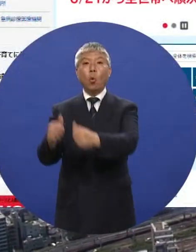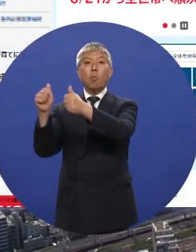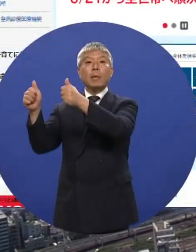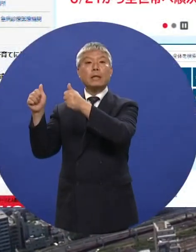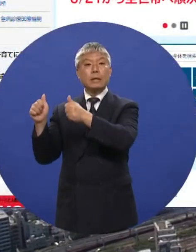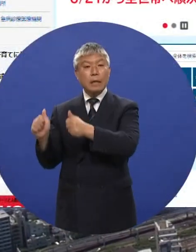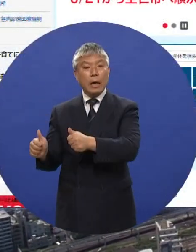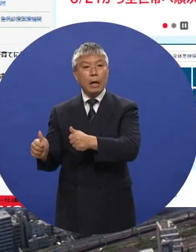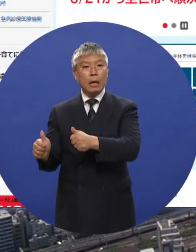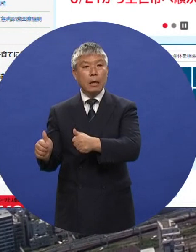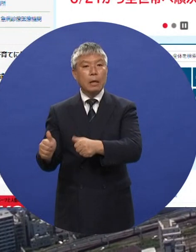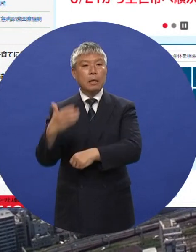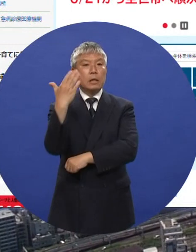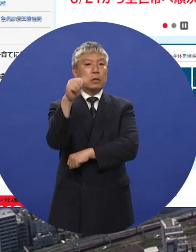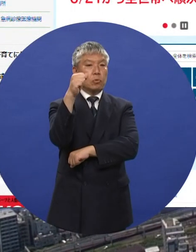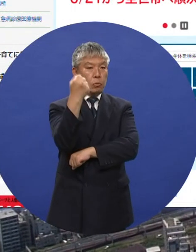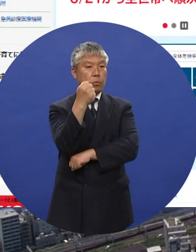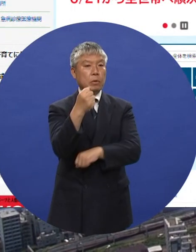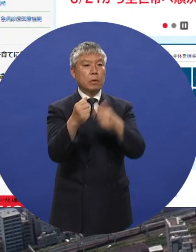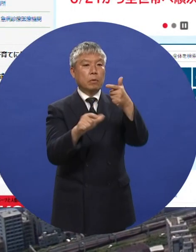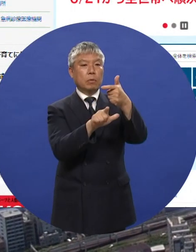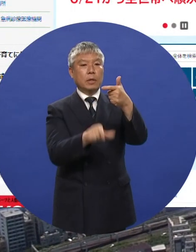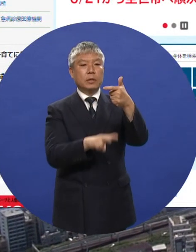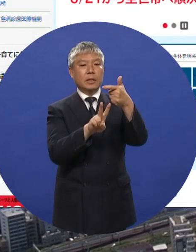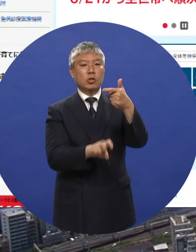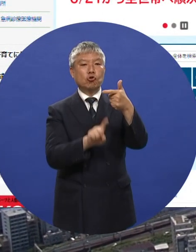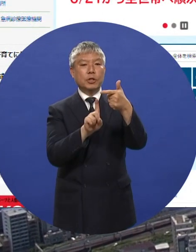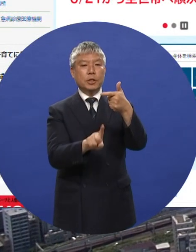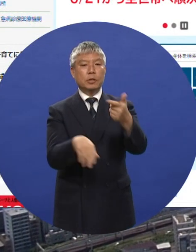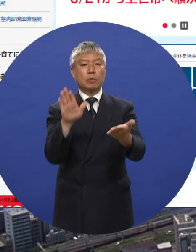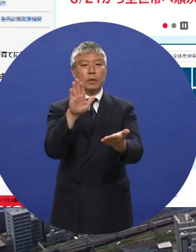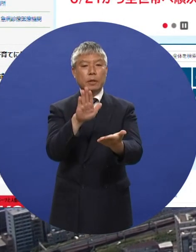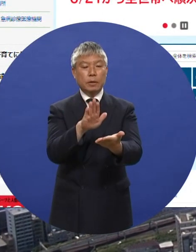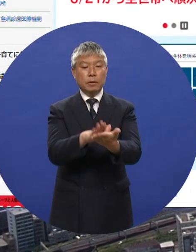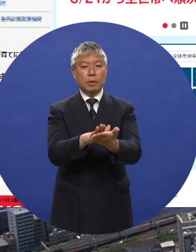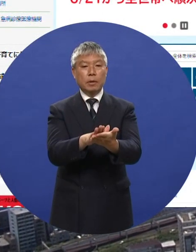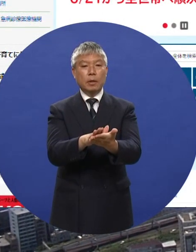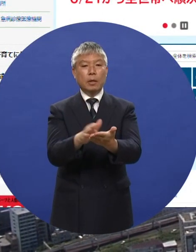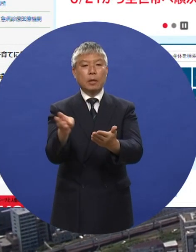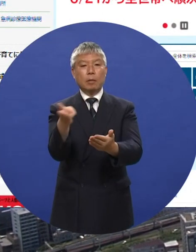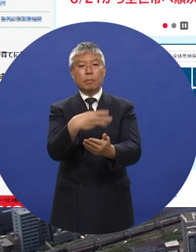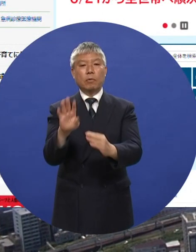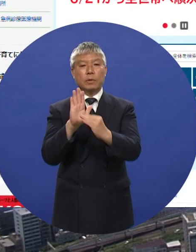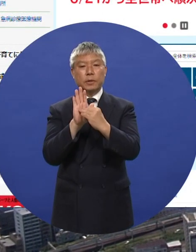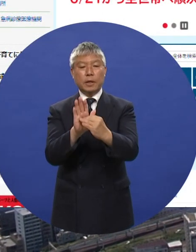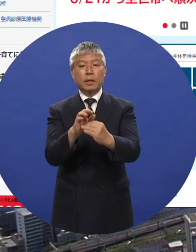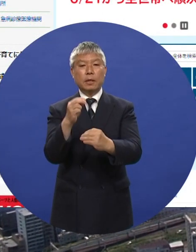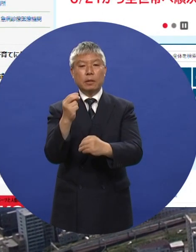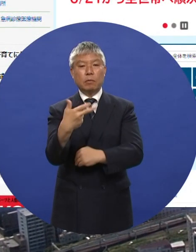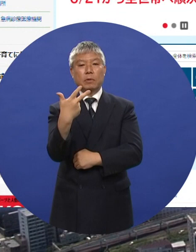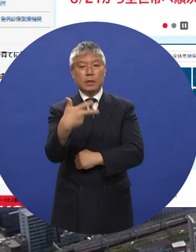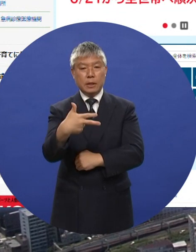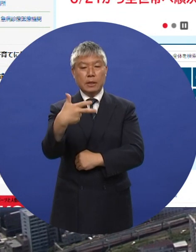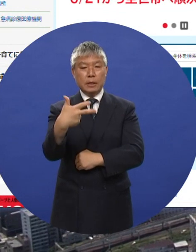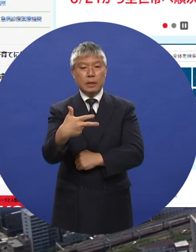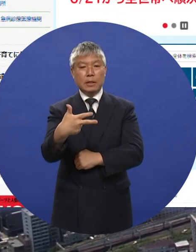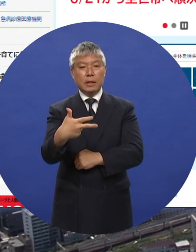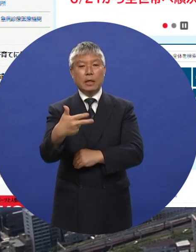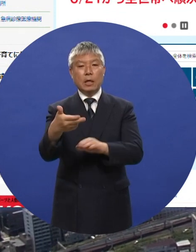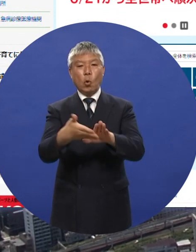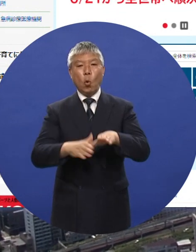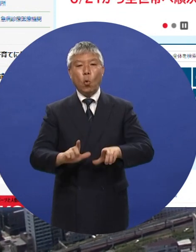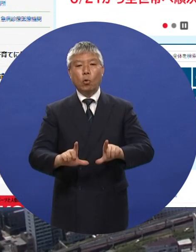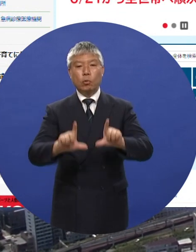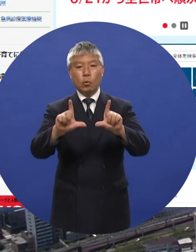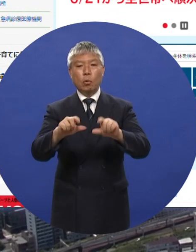区のホームページや区報6月21日号に掲載された防災カタログギフト、